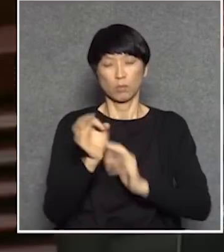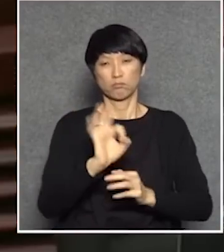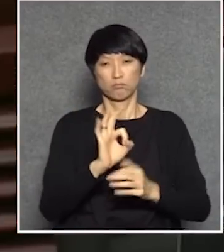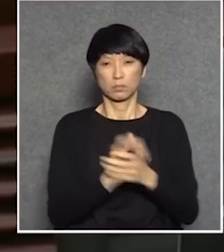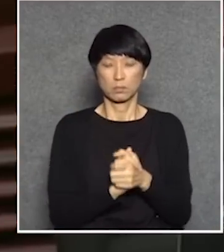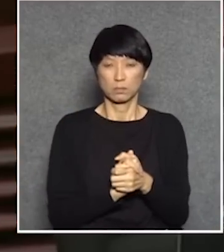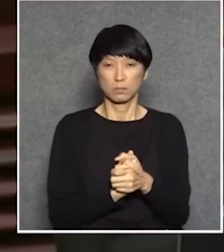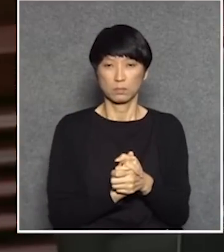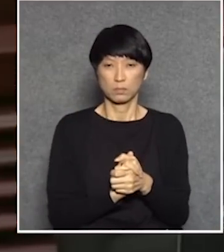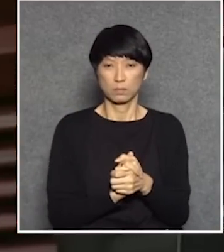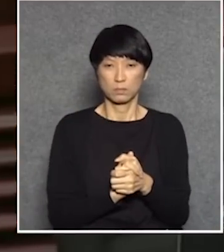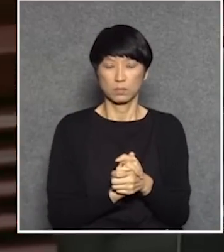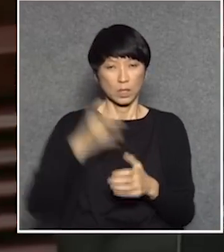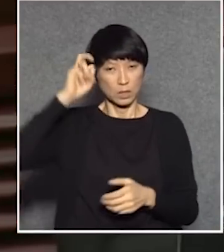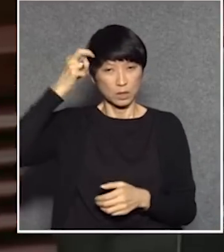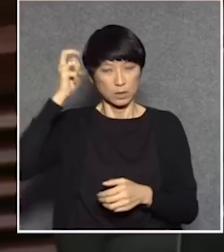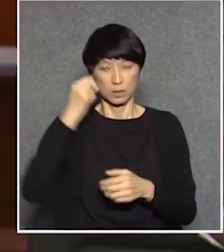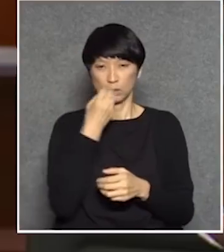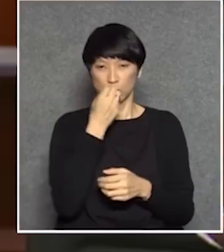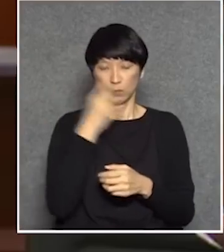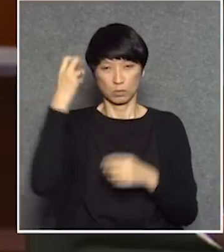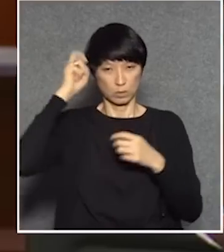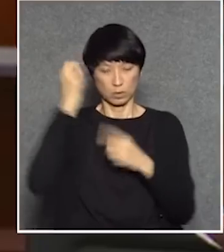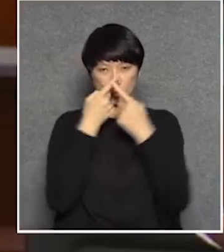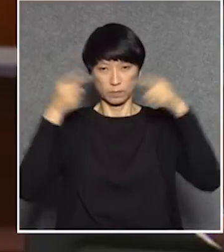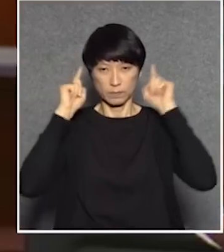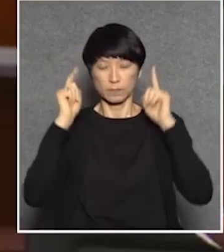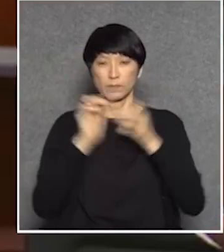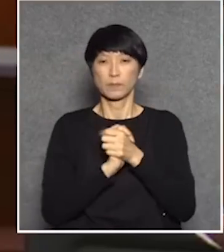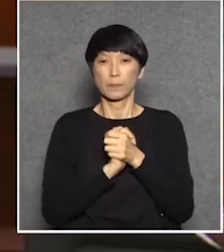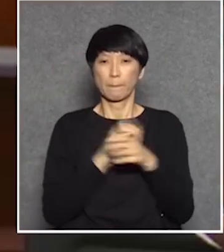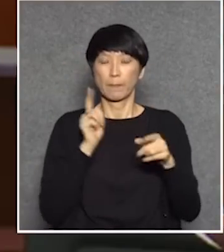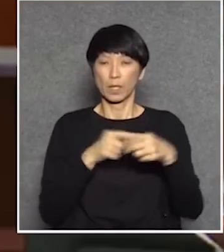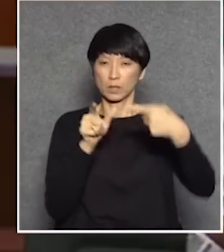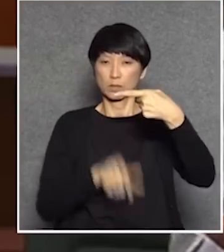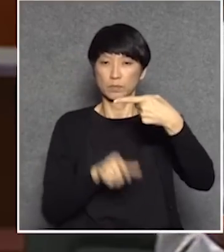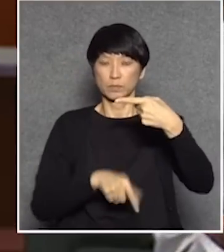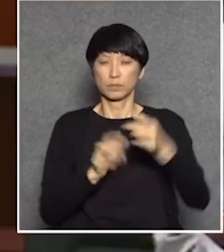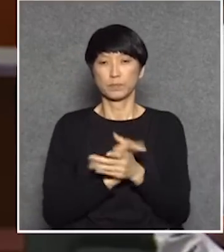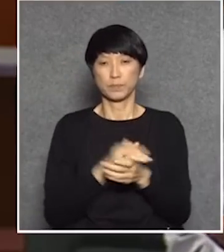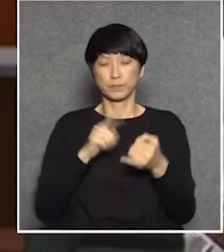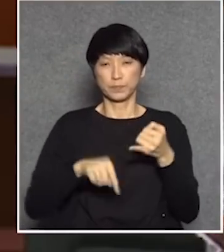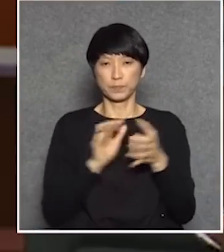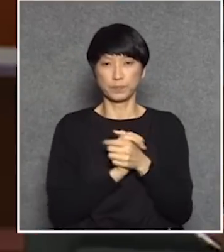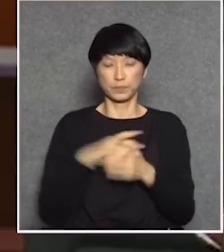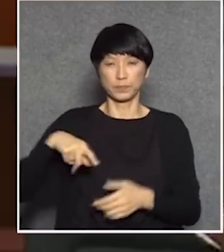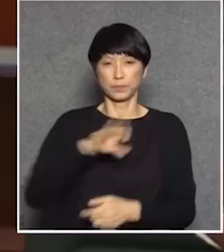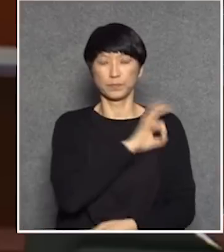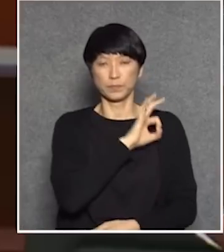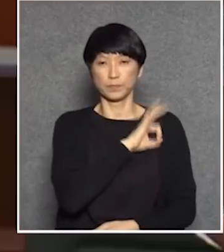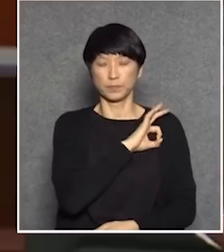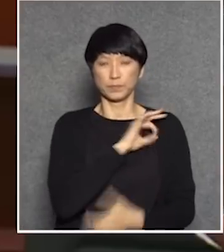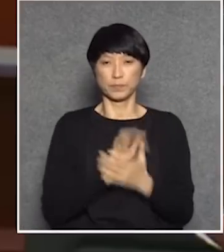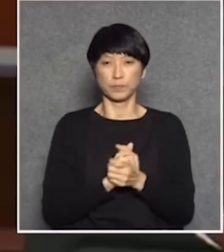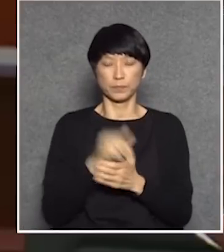學民意研究計劃咧，即係就一就即係呢個，我哋講翻一月份嗰個結果啦，就行政會議成員嘅認知度